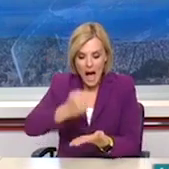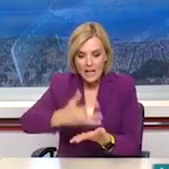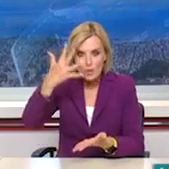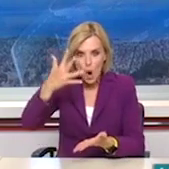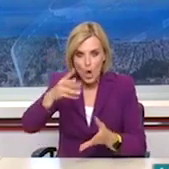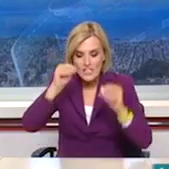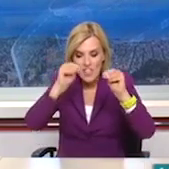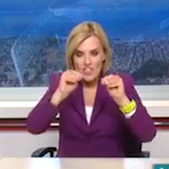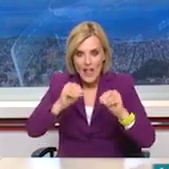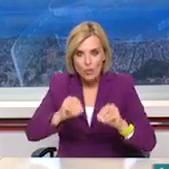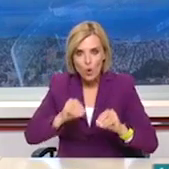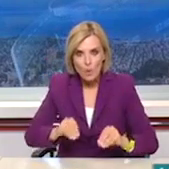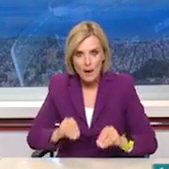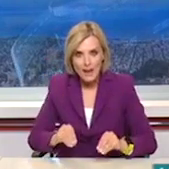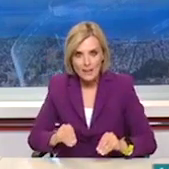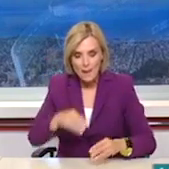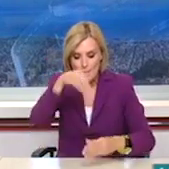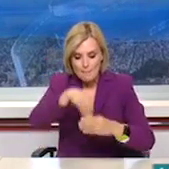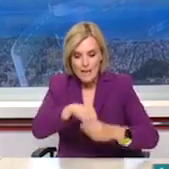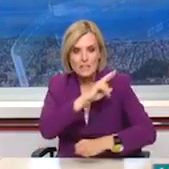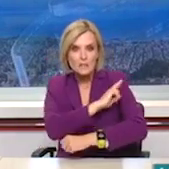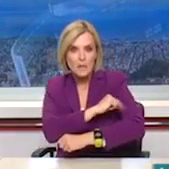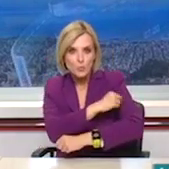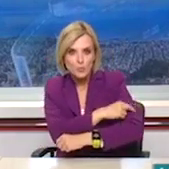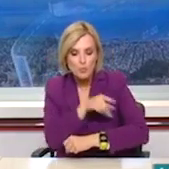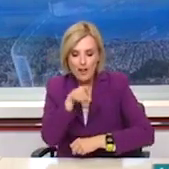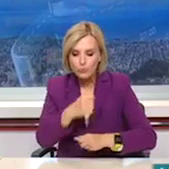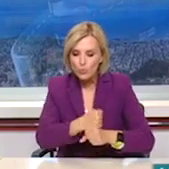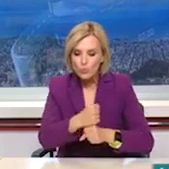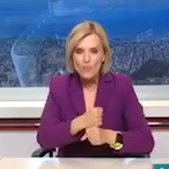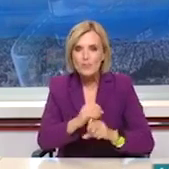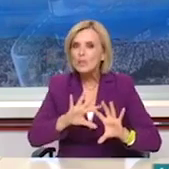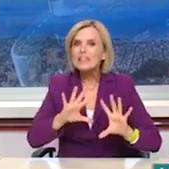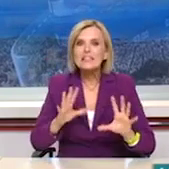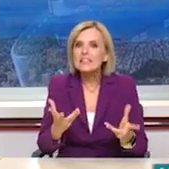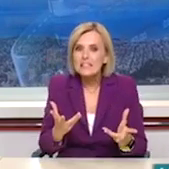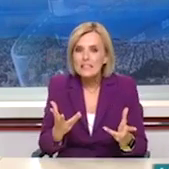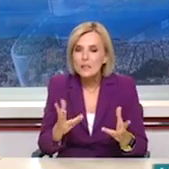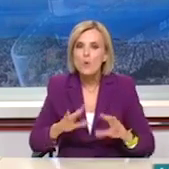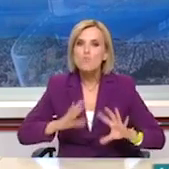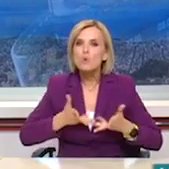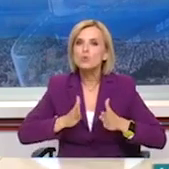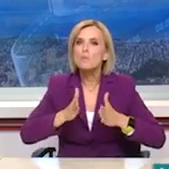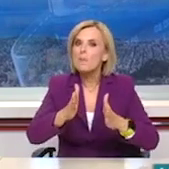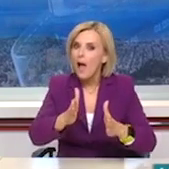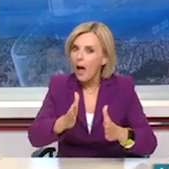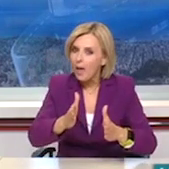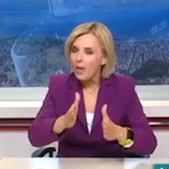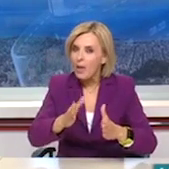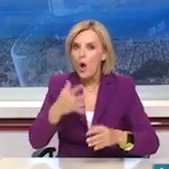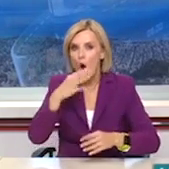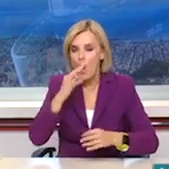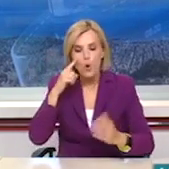συγκεκριμένο κλάδο κλινικής μελέτης που κάνει και με άλλα φάρμακα για να δει τι δεδομένα έχει. Γιατί η μελέτη του ΠΟΗ